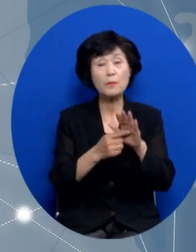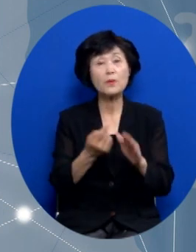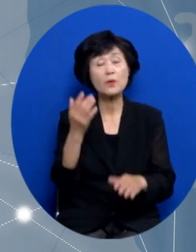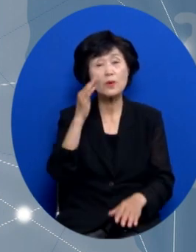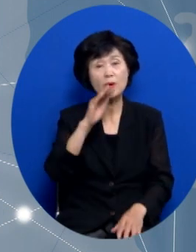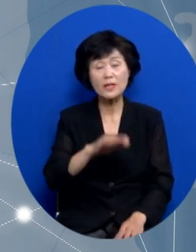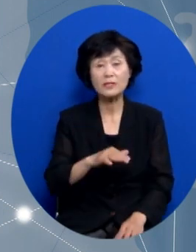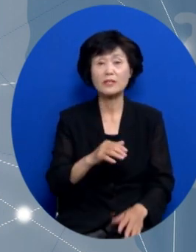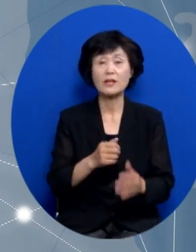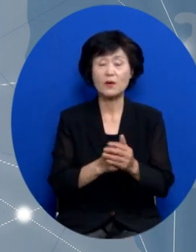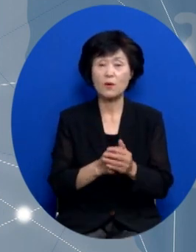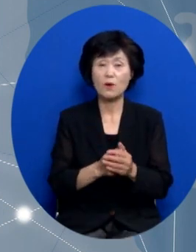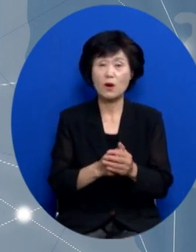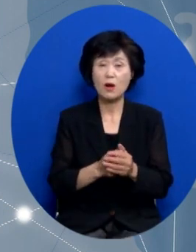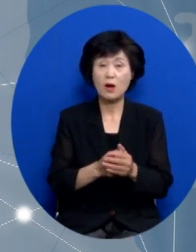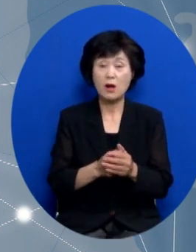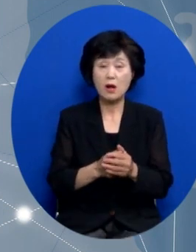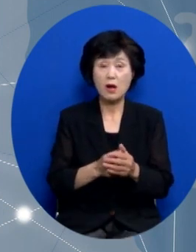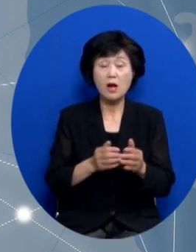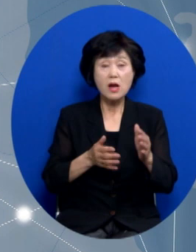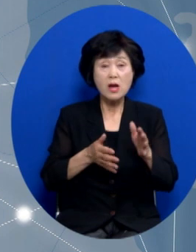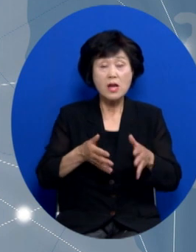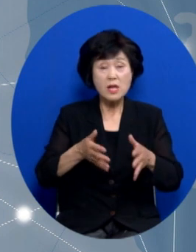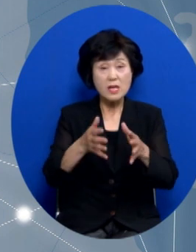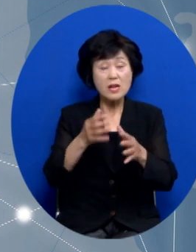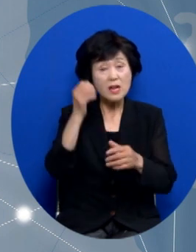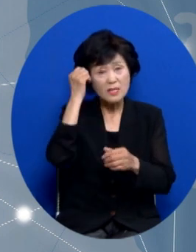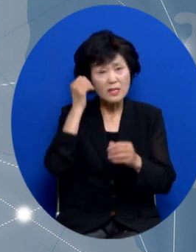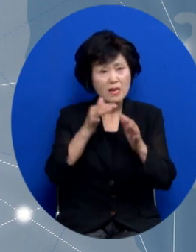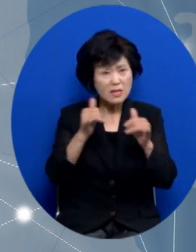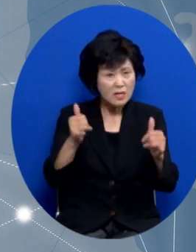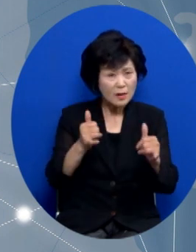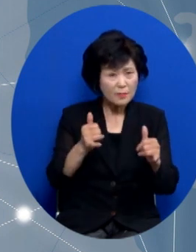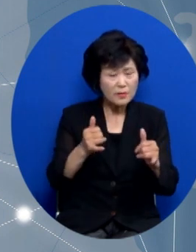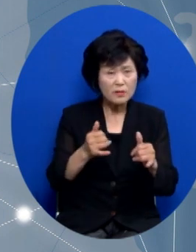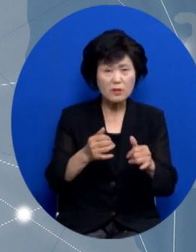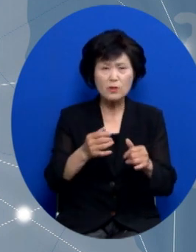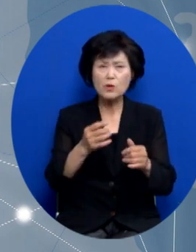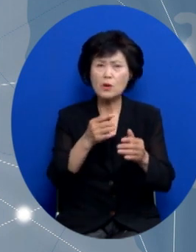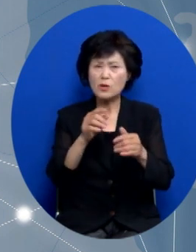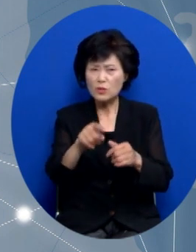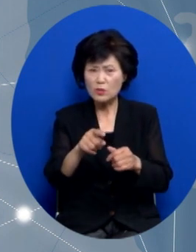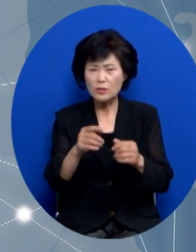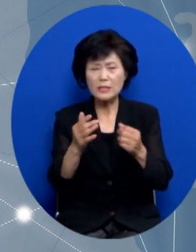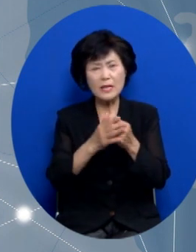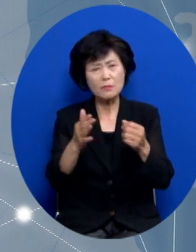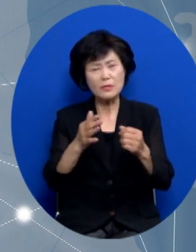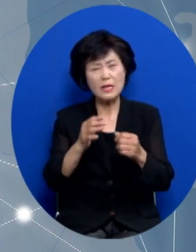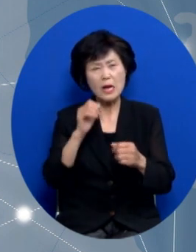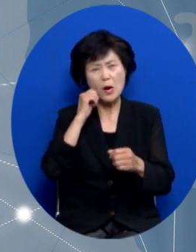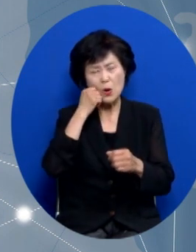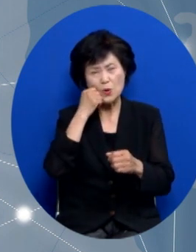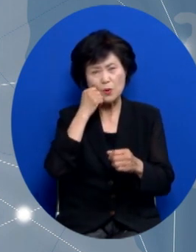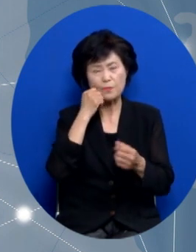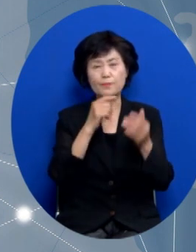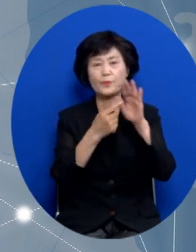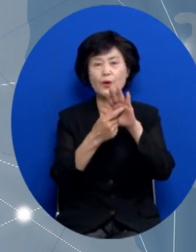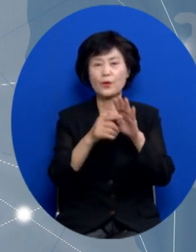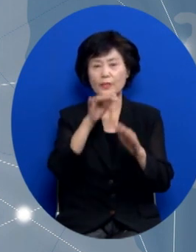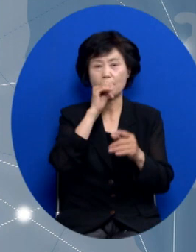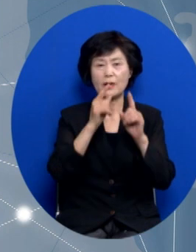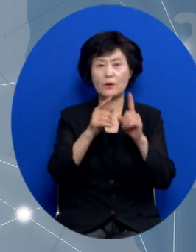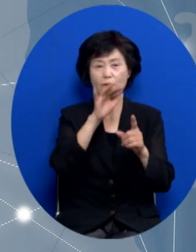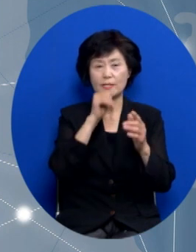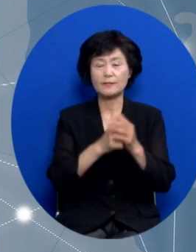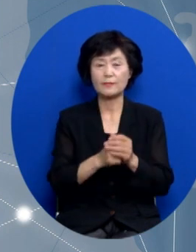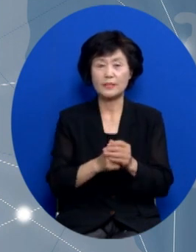지역 시장은 노숙자 수용 능력을 우려하면서 난색을 보이고 있는 것으로 알려졌습니다. 해운 관련 유엔